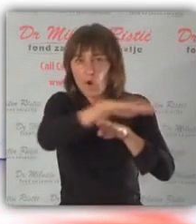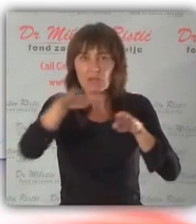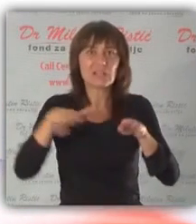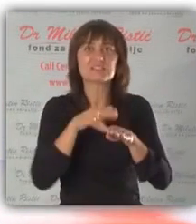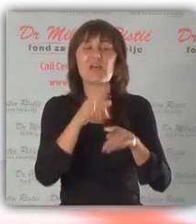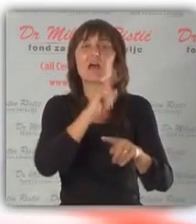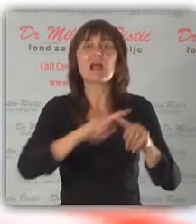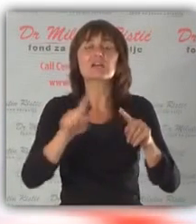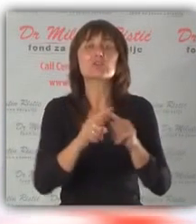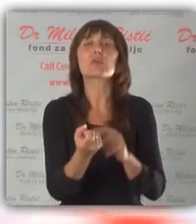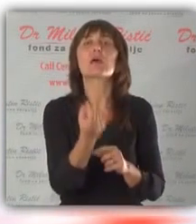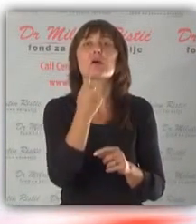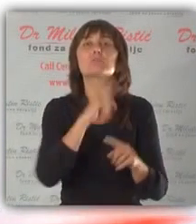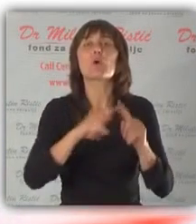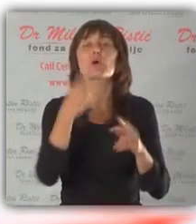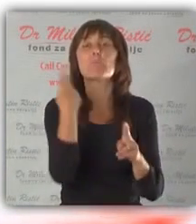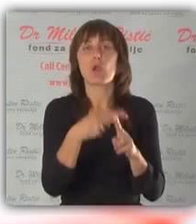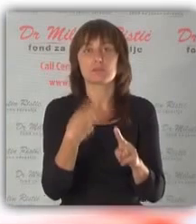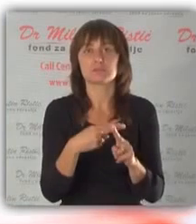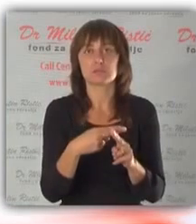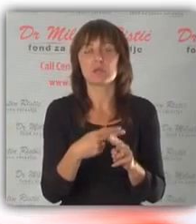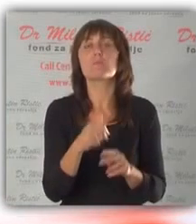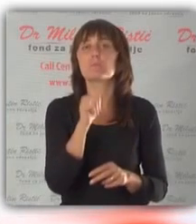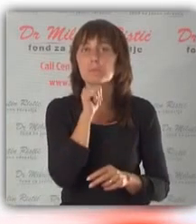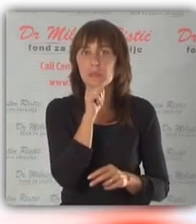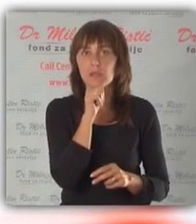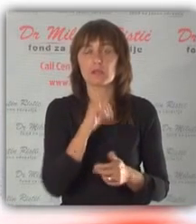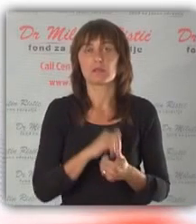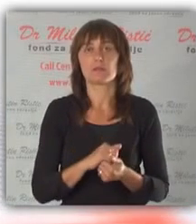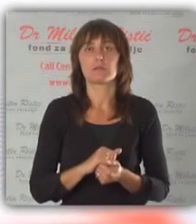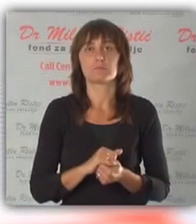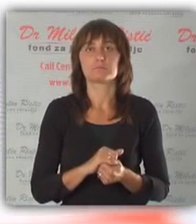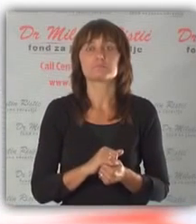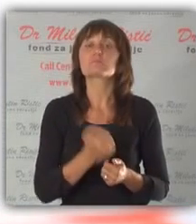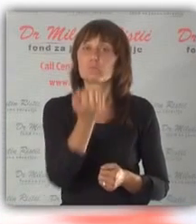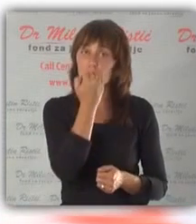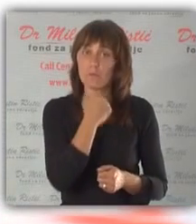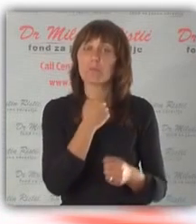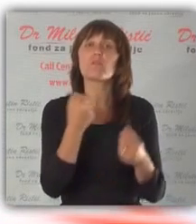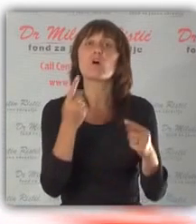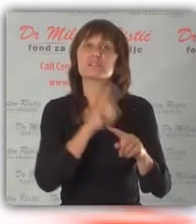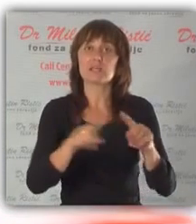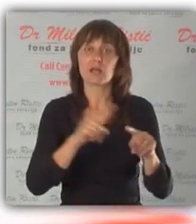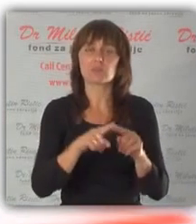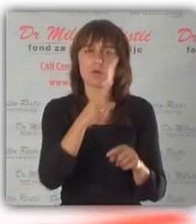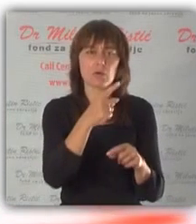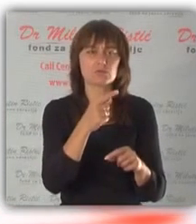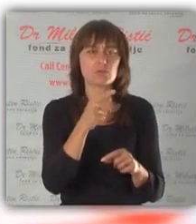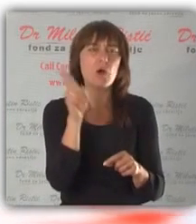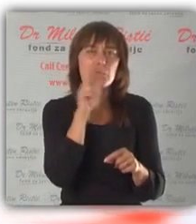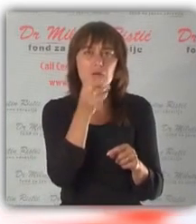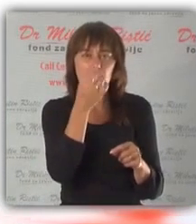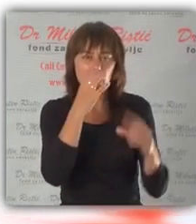pokrije sve simptome, sve uzroke bolesti i upravo zato što je toliko